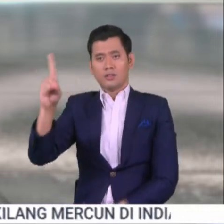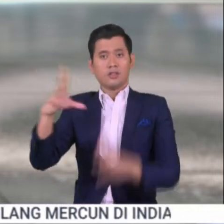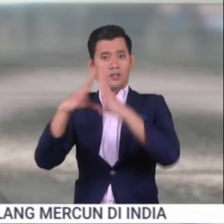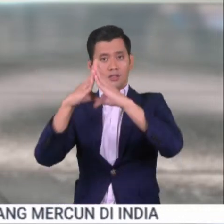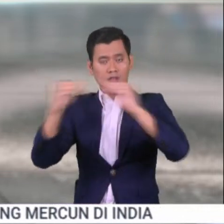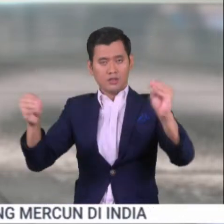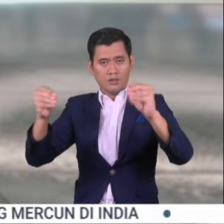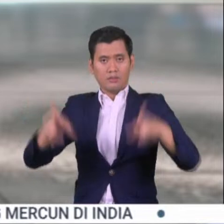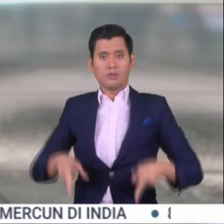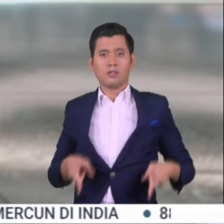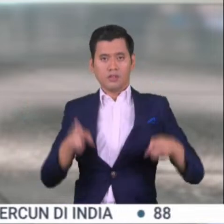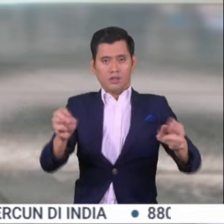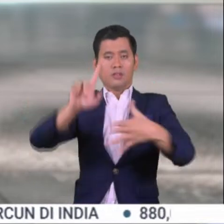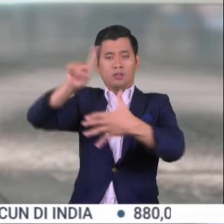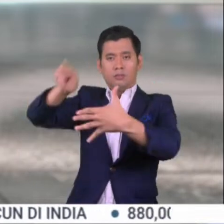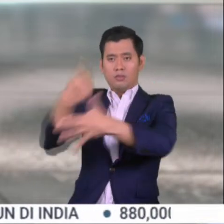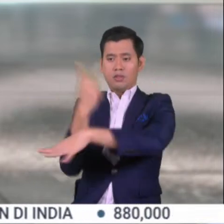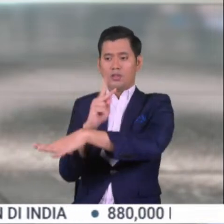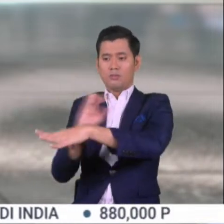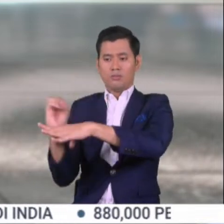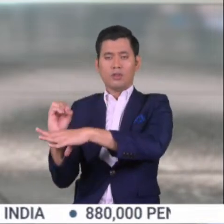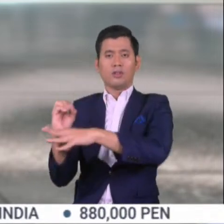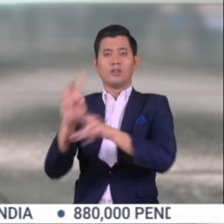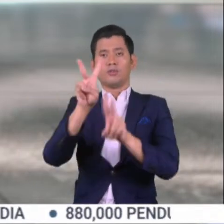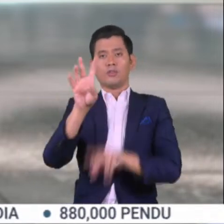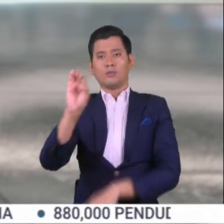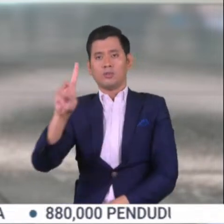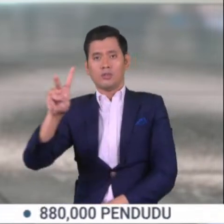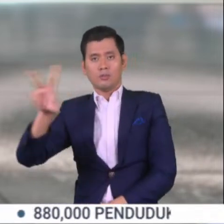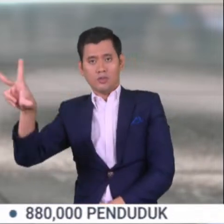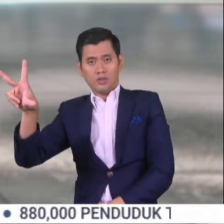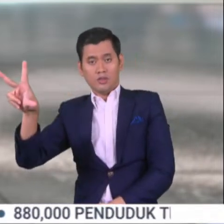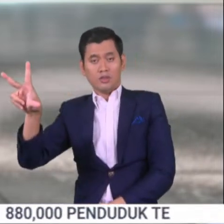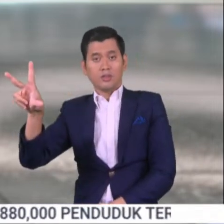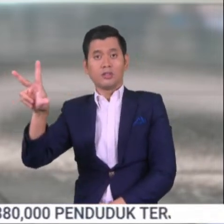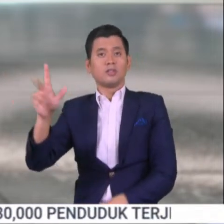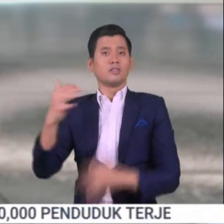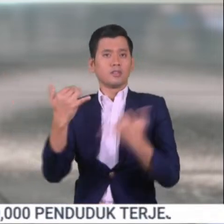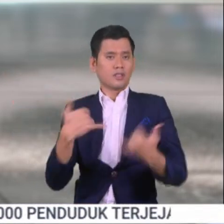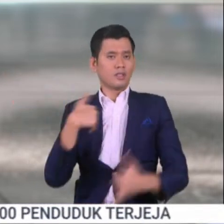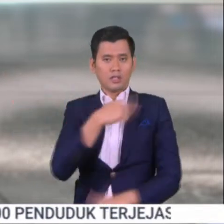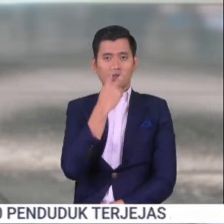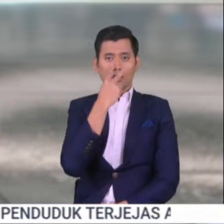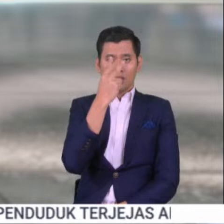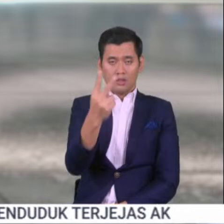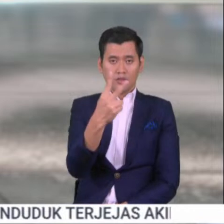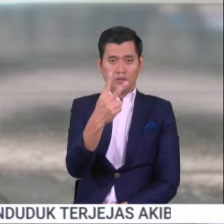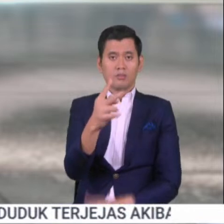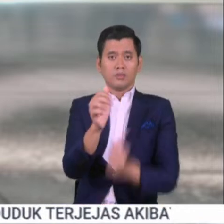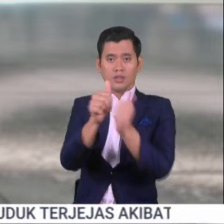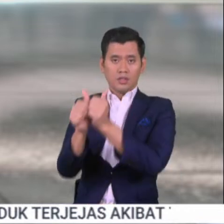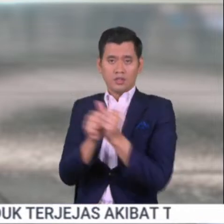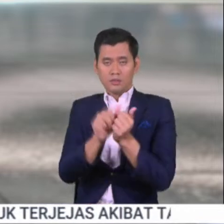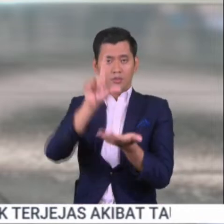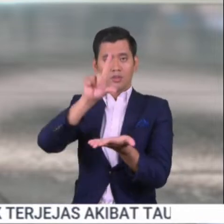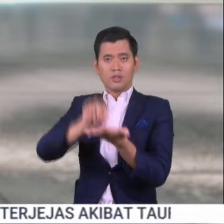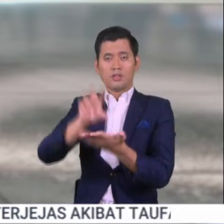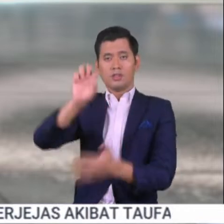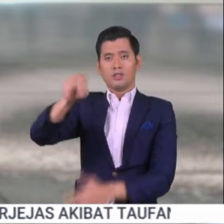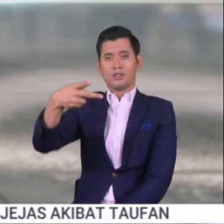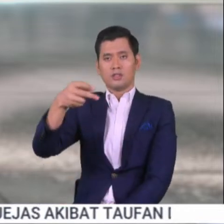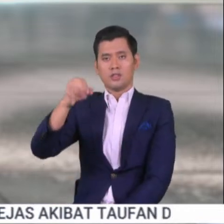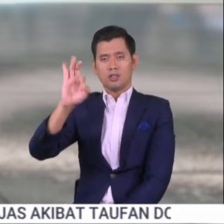Penutup Bulan Koperasi Kebangsaan 2023. Untuk perincian di sana, kita langsung bersama wartawan Muhammad Syafif Syahiran